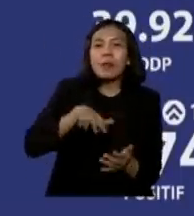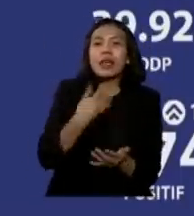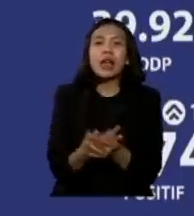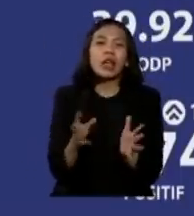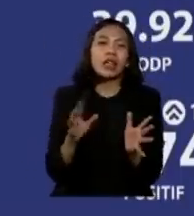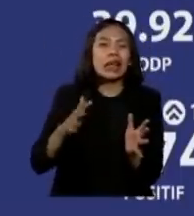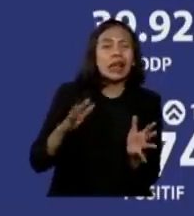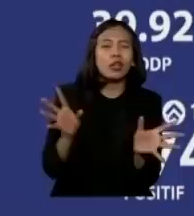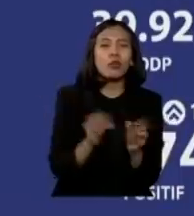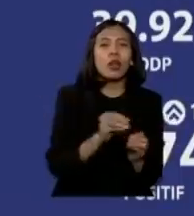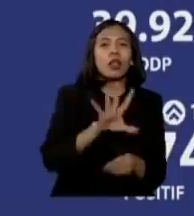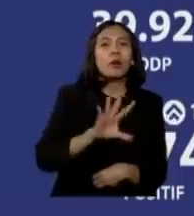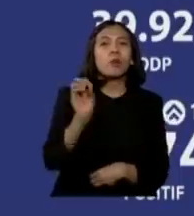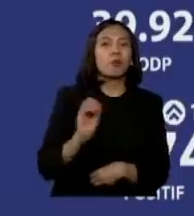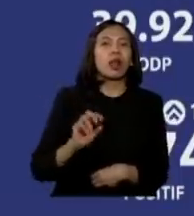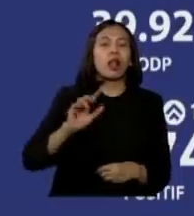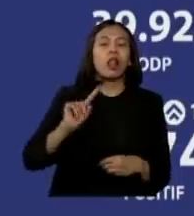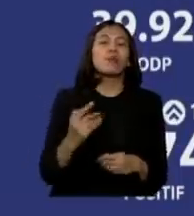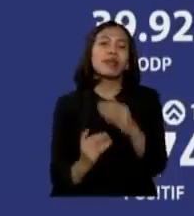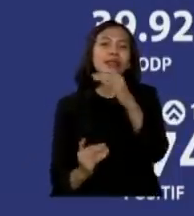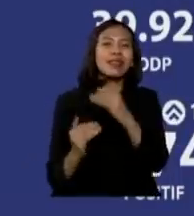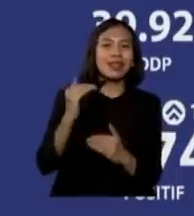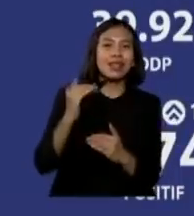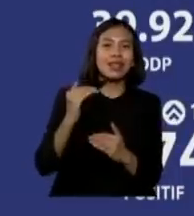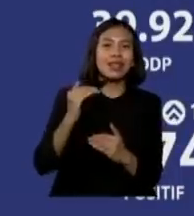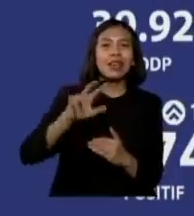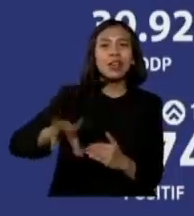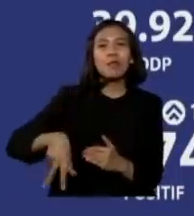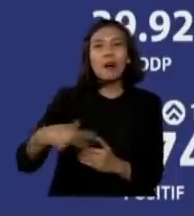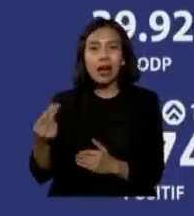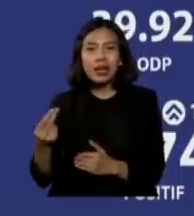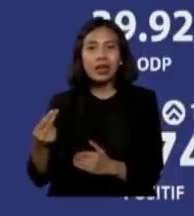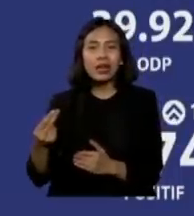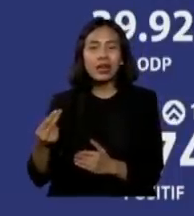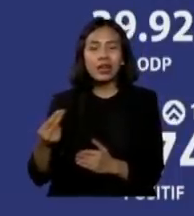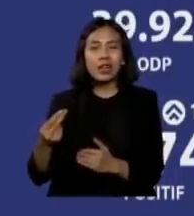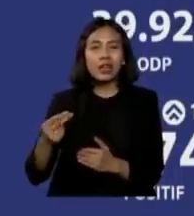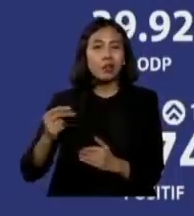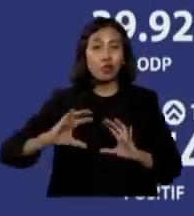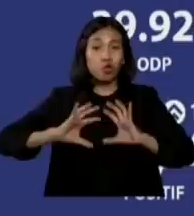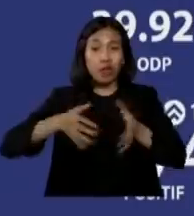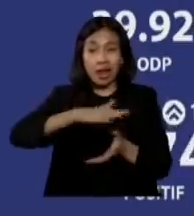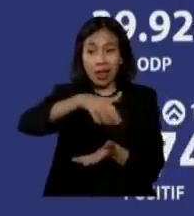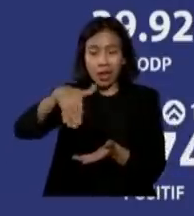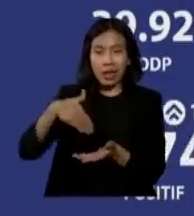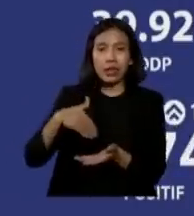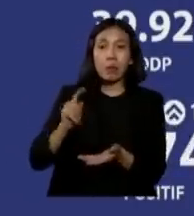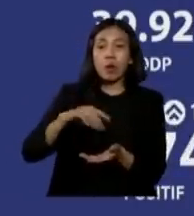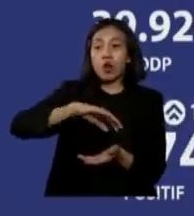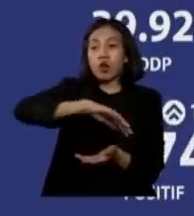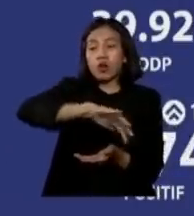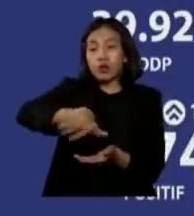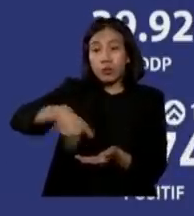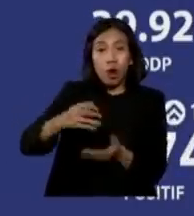ini pun juga relatif lebih tinggi dibandingkan dengan angka rata-rata dunia yang saat ini mencapai 4,7